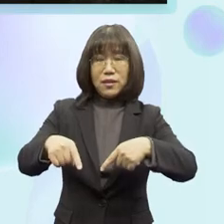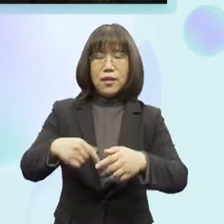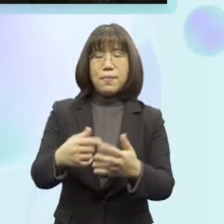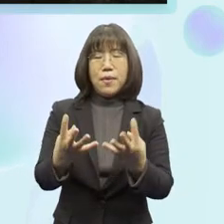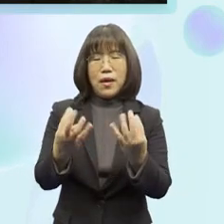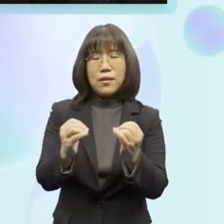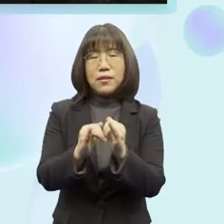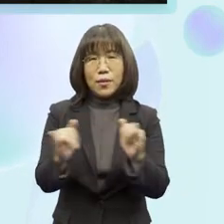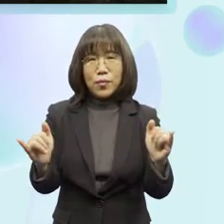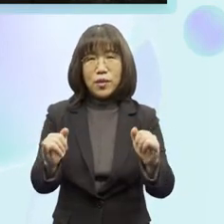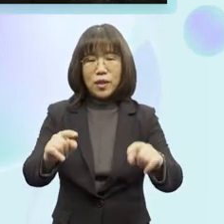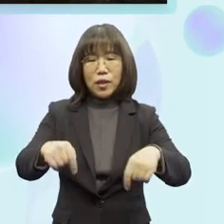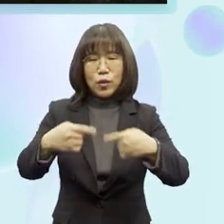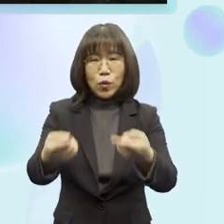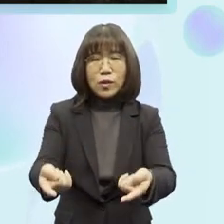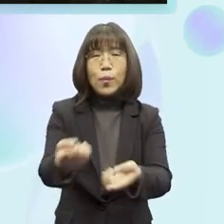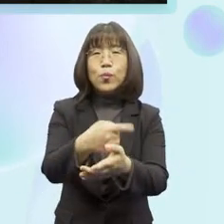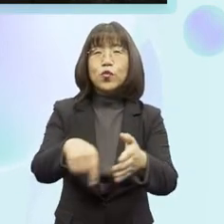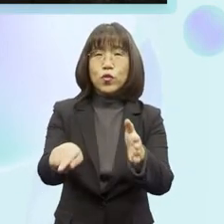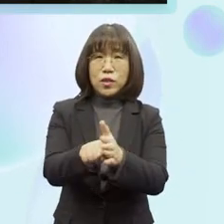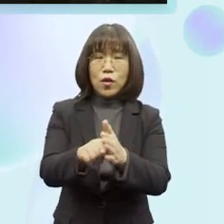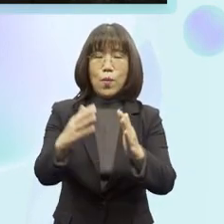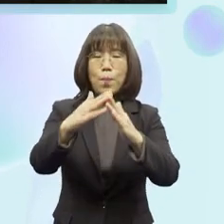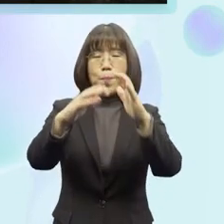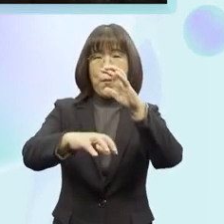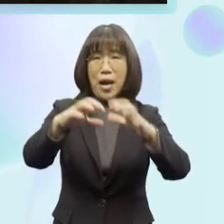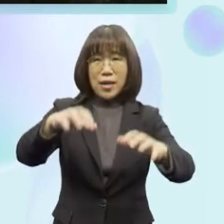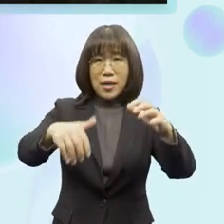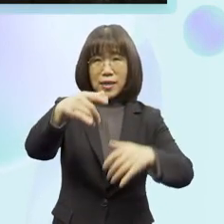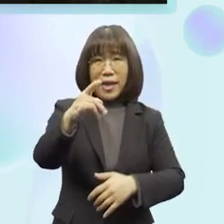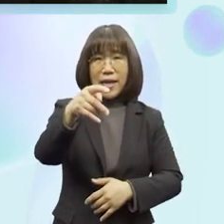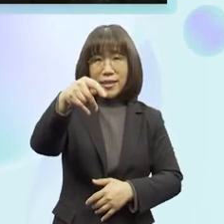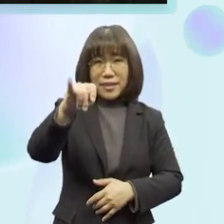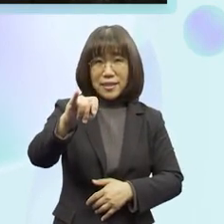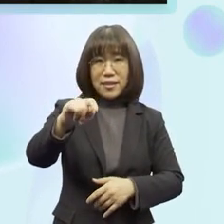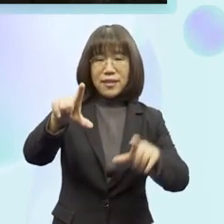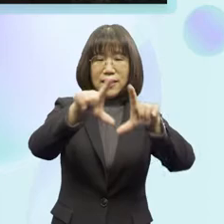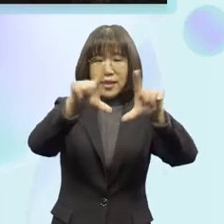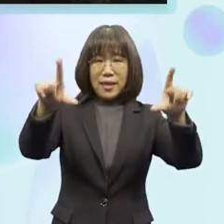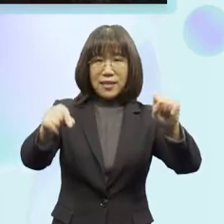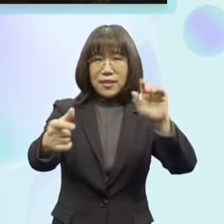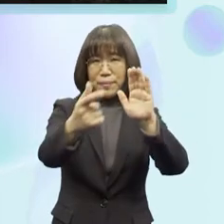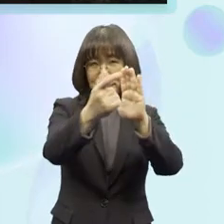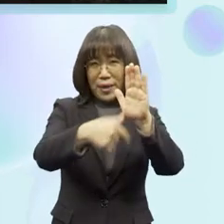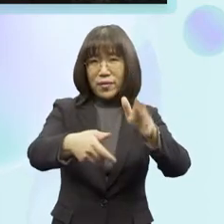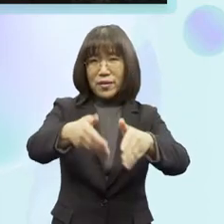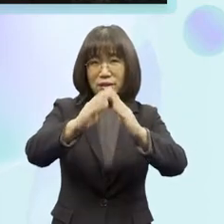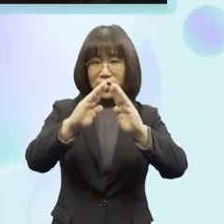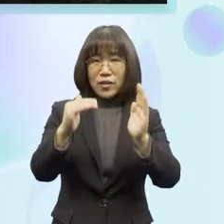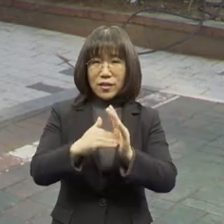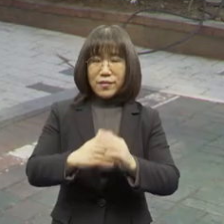많은 구민들이 마을에 관심을 갖고 동참할 수 있도록 마을 게시판을 설치했습니다.